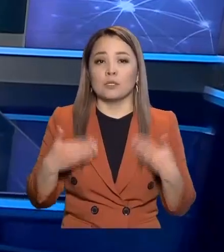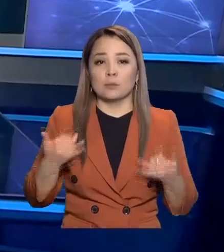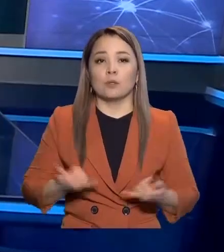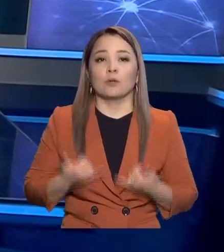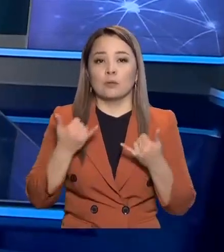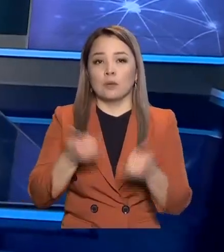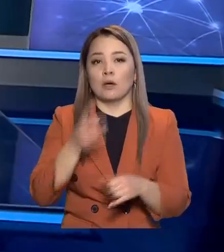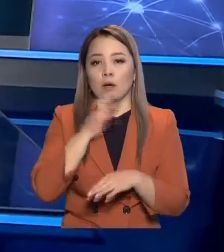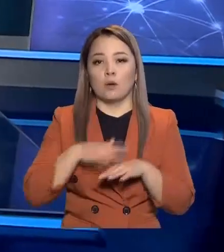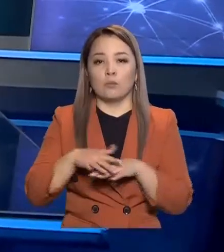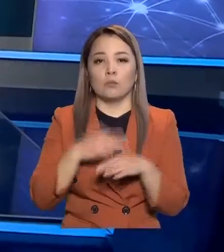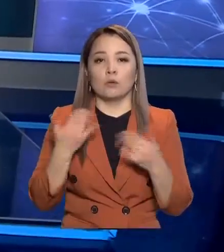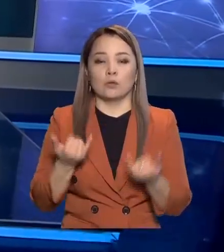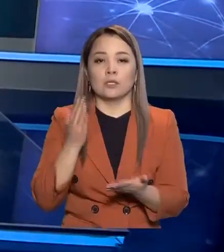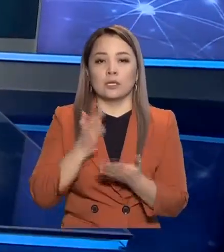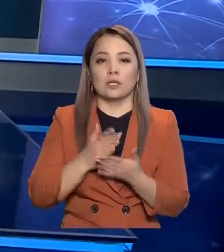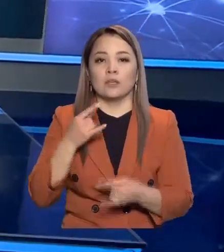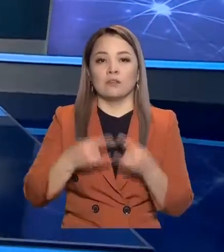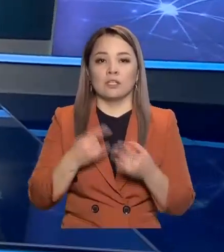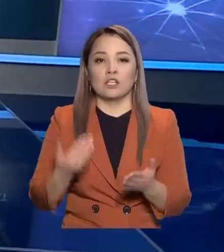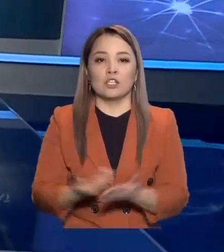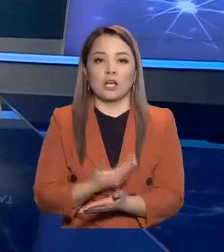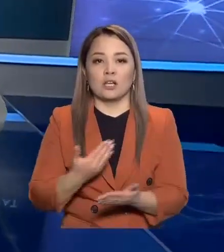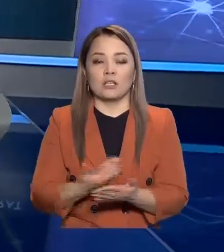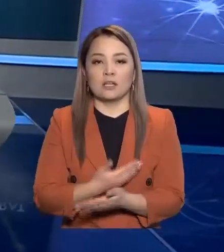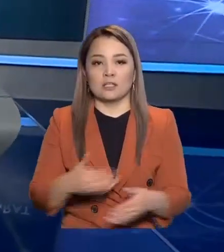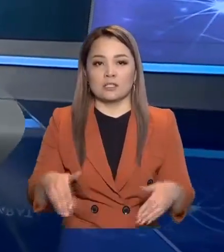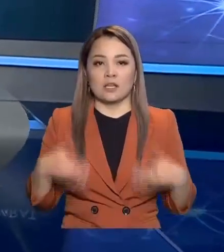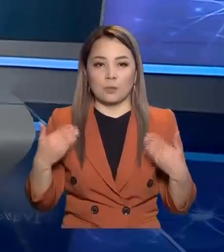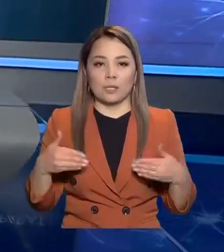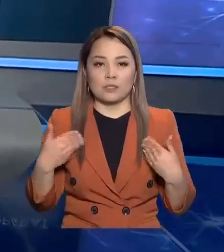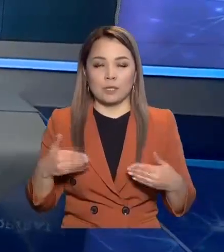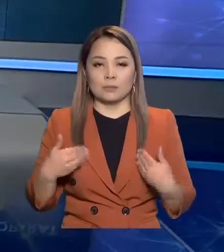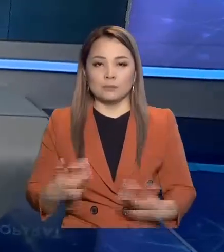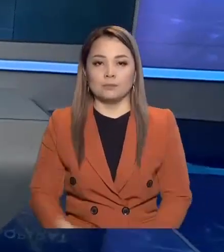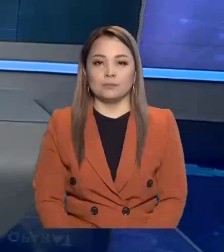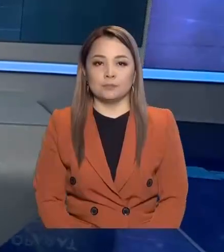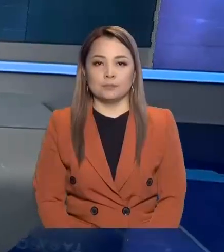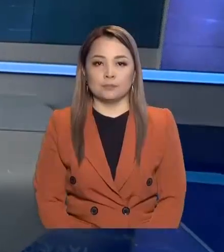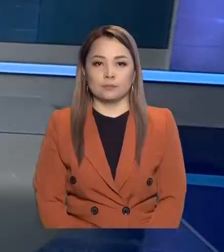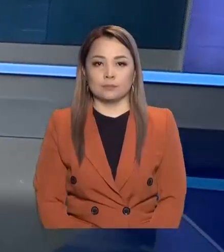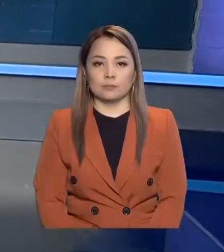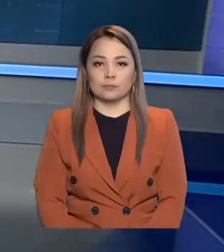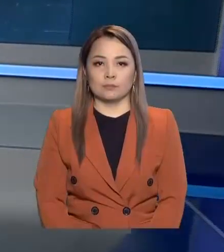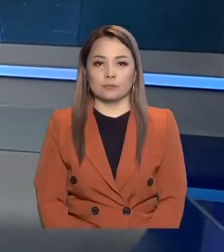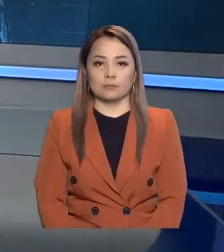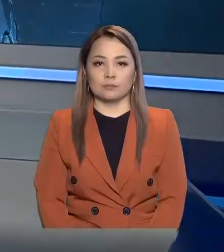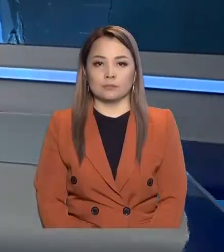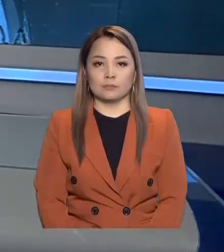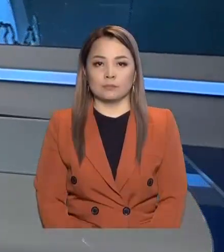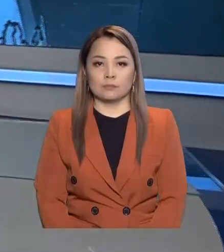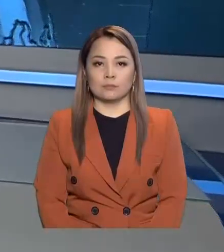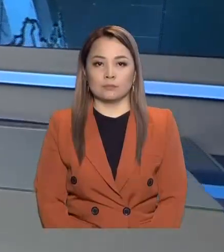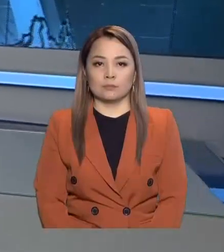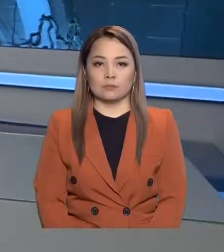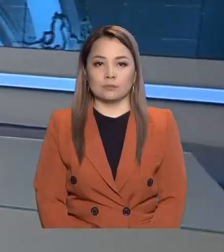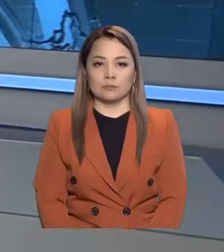Армысыздар, ардақтағай, ұлттық арнаның тікелей эфирінде ақпарат. Сіздермен бірге мен Альбина Әшім және суырда аудармашы Шырын